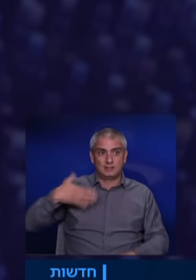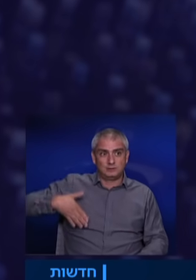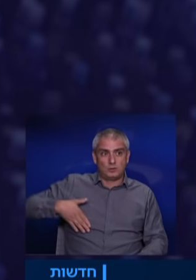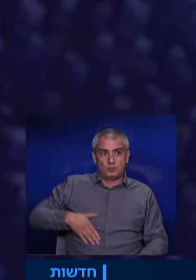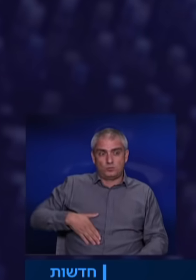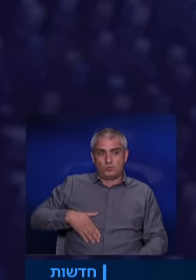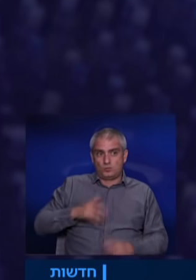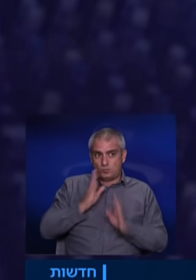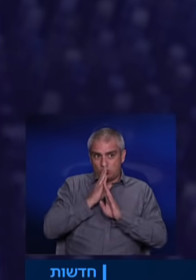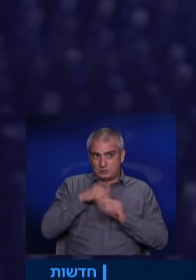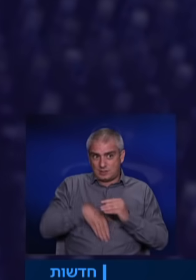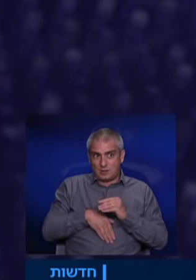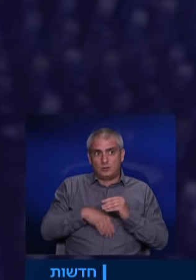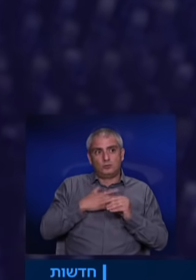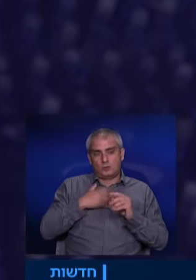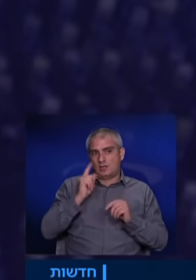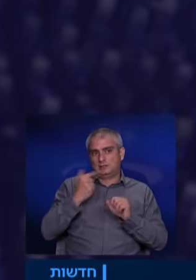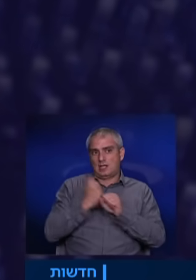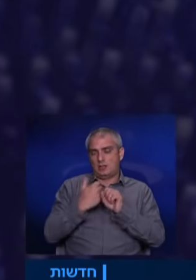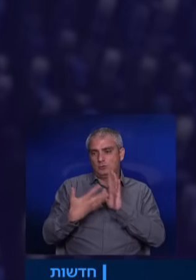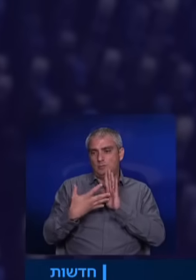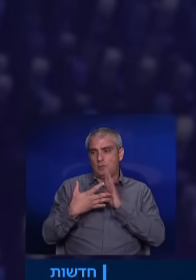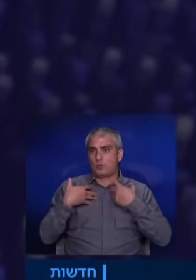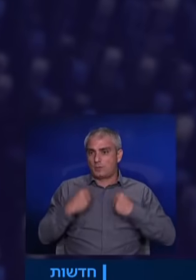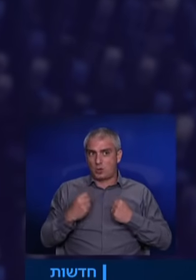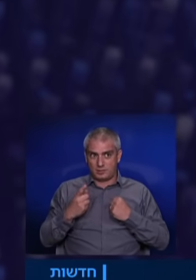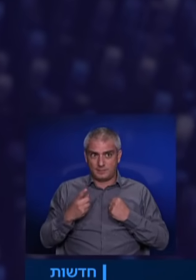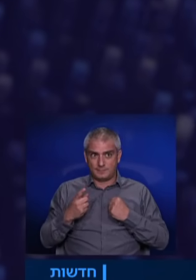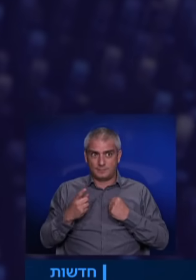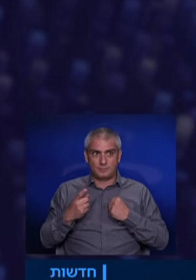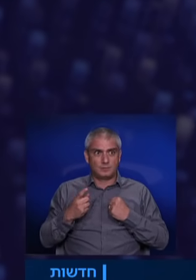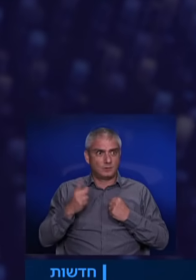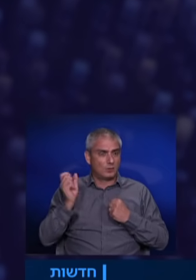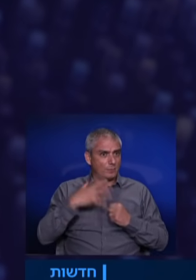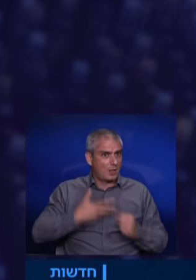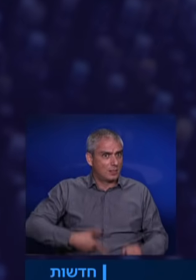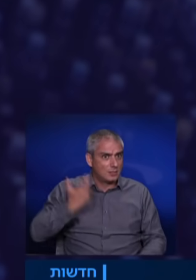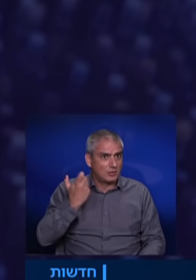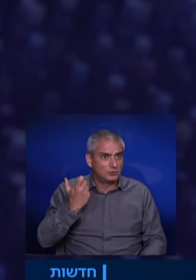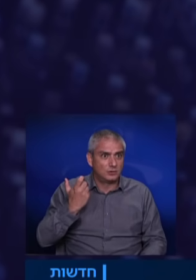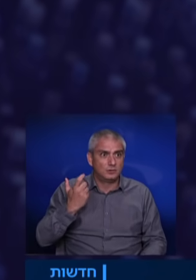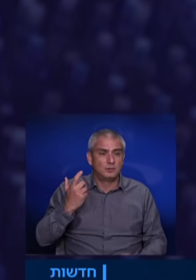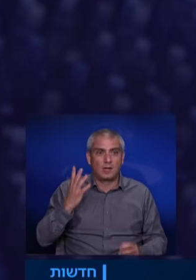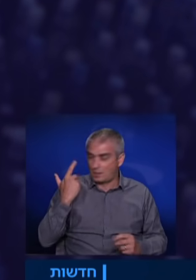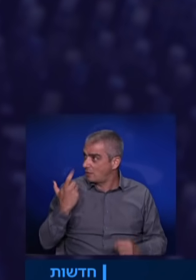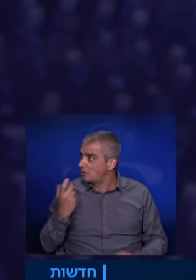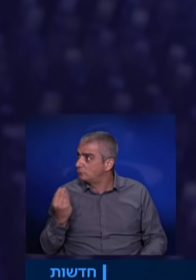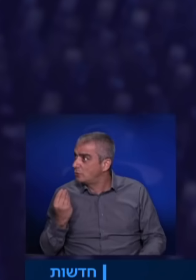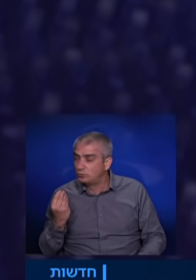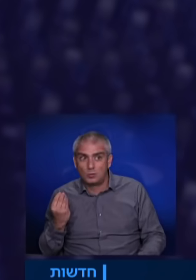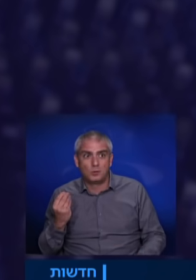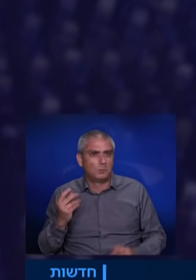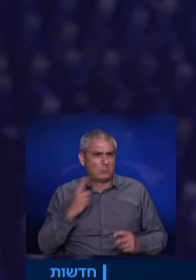לכיוון האזור המוצנע, כשהוא היה אמור לעשות בידוק ביטחוני. הוא בא להוציא כלי נשק. היה עליו משהו?